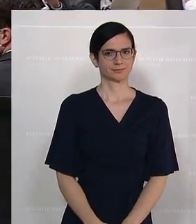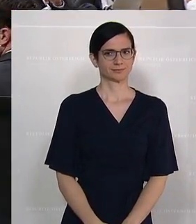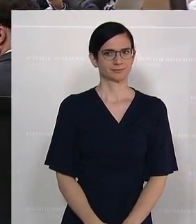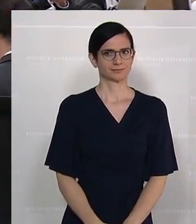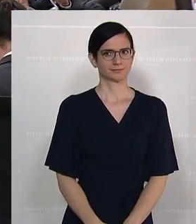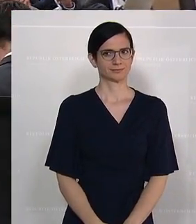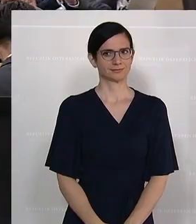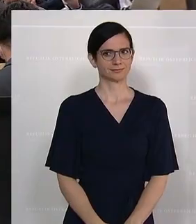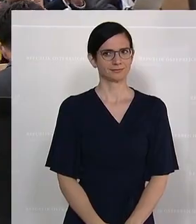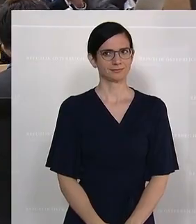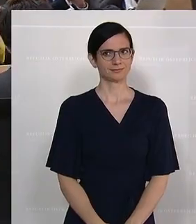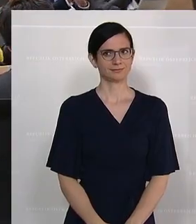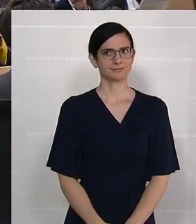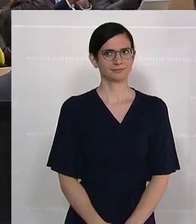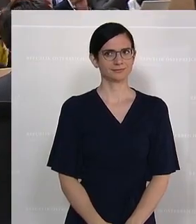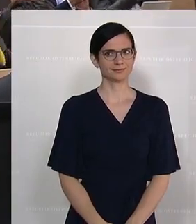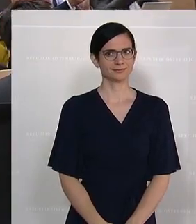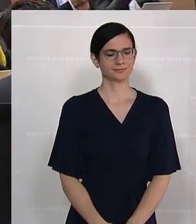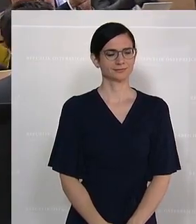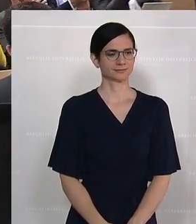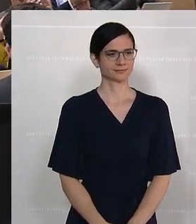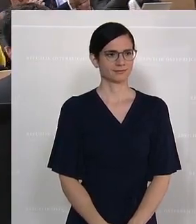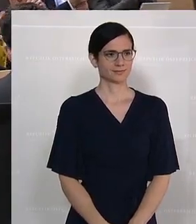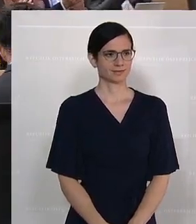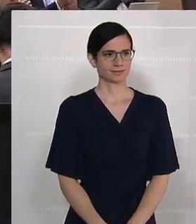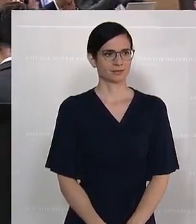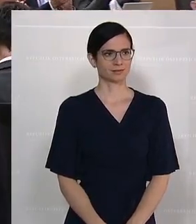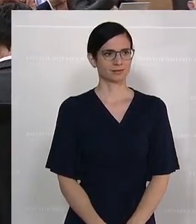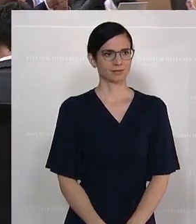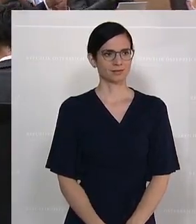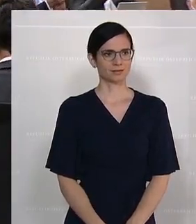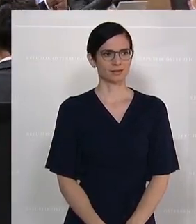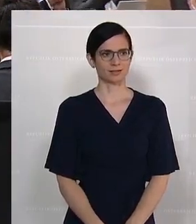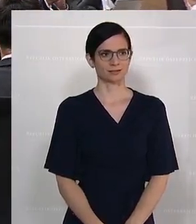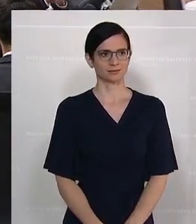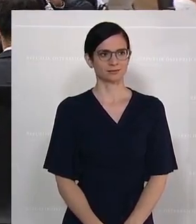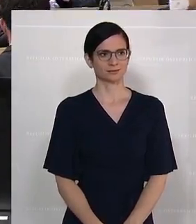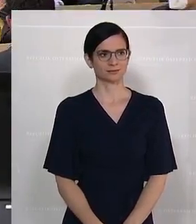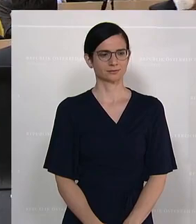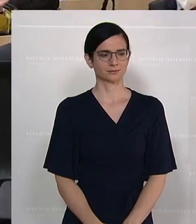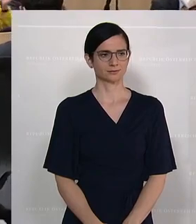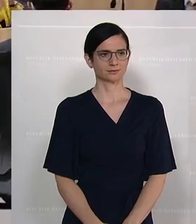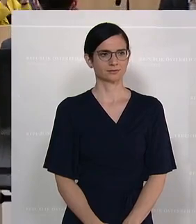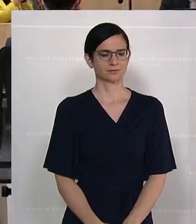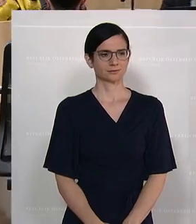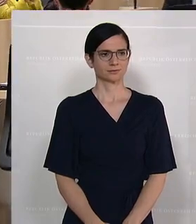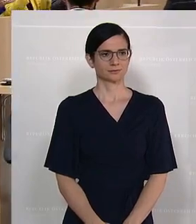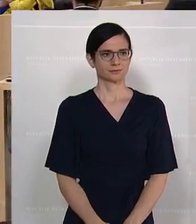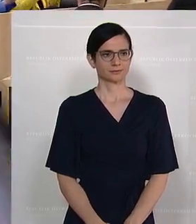das thüringer von der fabrik nichts da ist herbert kickl von der fpö